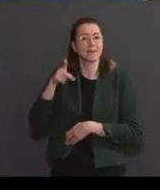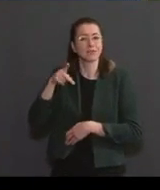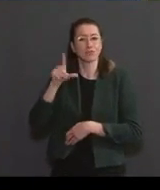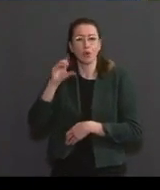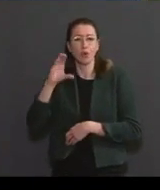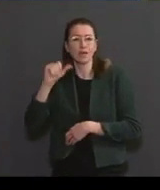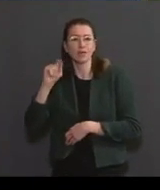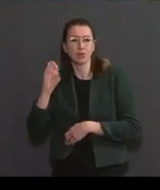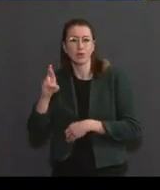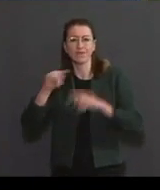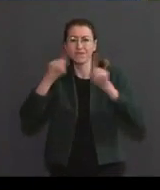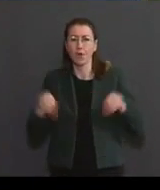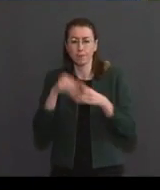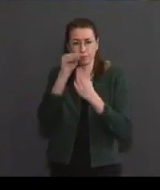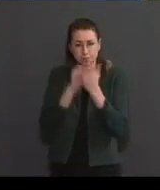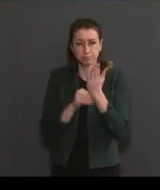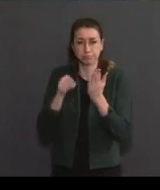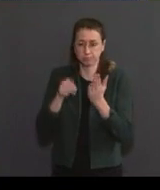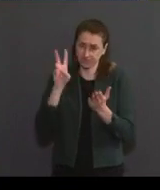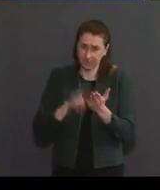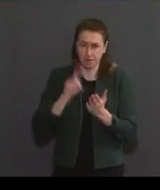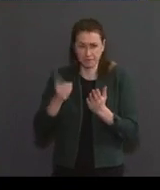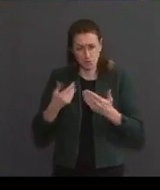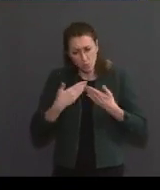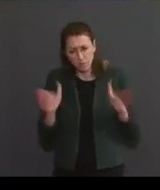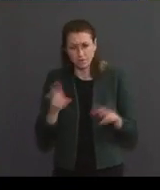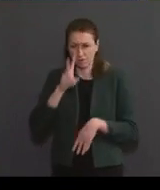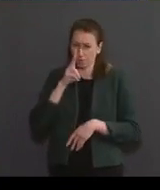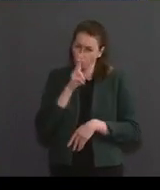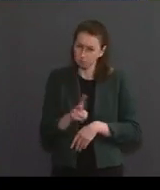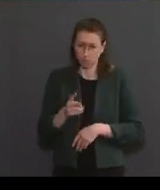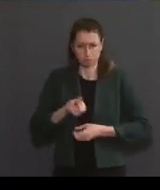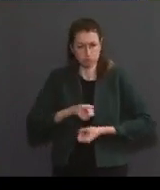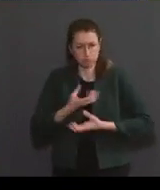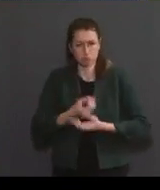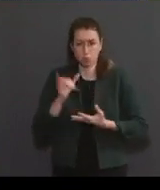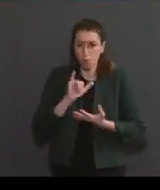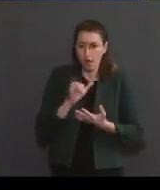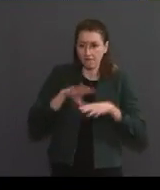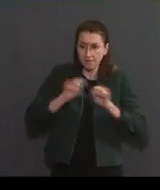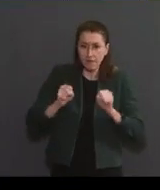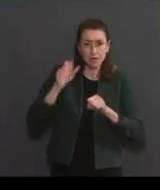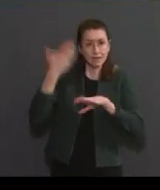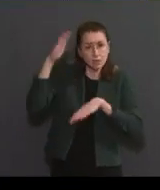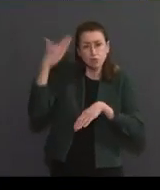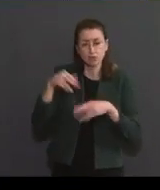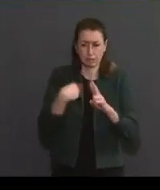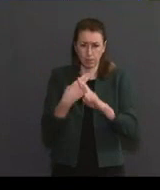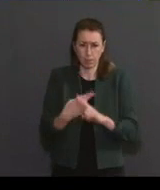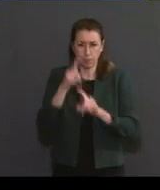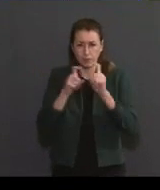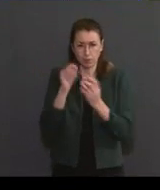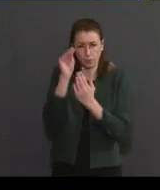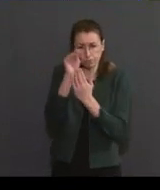été honnête, on a dit qu'on a eu des comportements éventuellement à risque de contamination, eh bien là aussi, on va recevoir effectivement